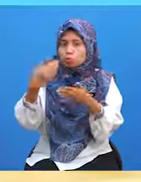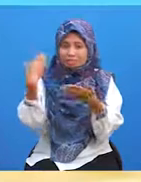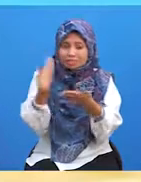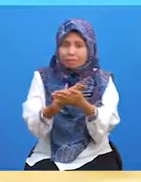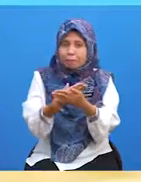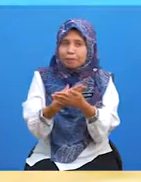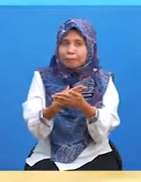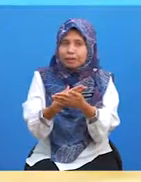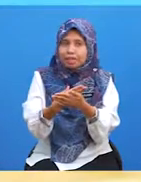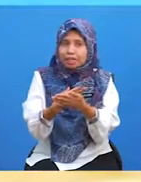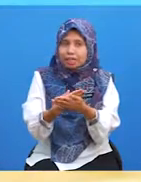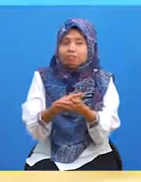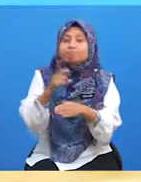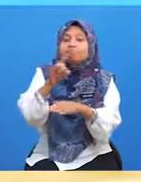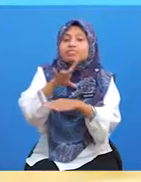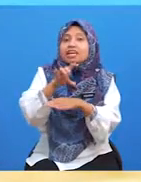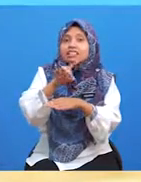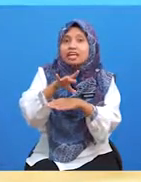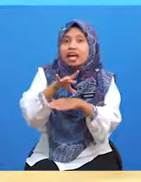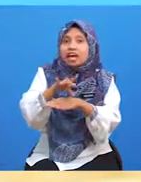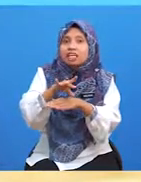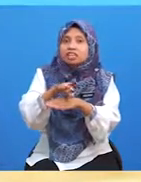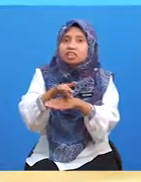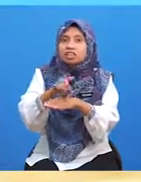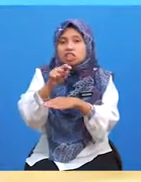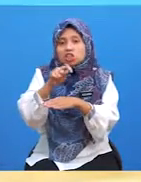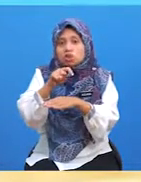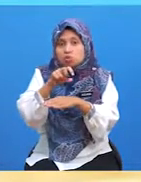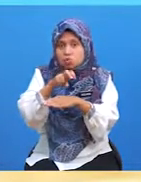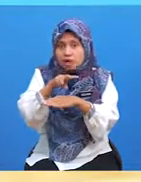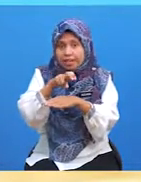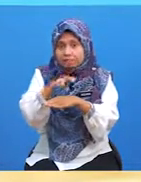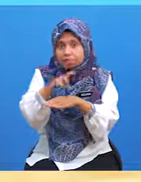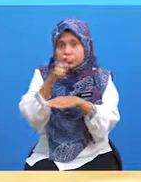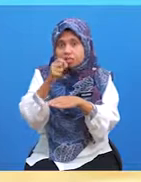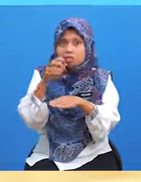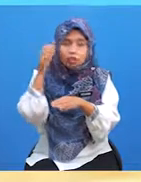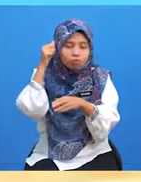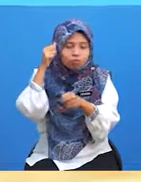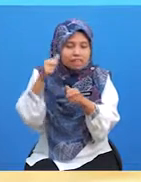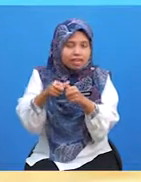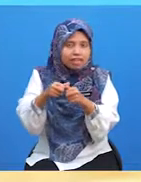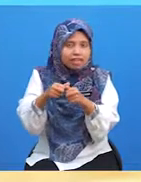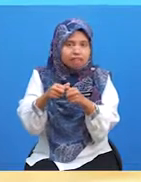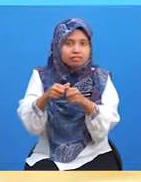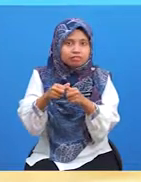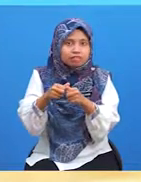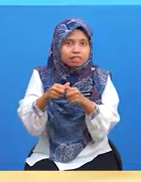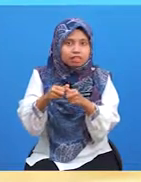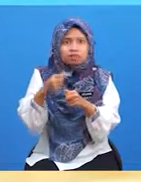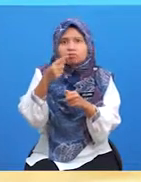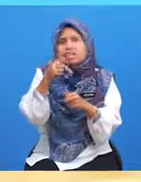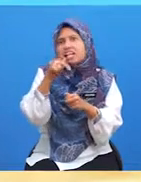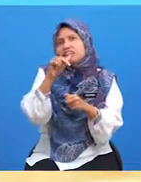menyampaikan sesuatu nasihat, teguran atau ingatan secara kiasan atau